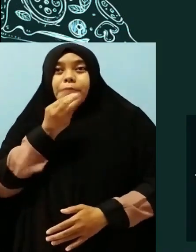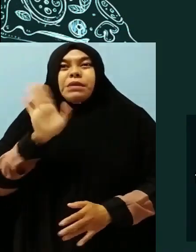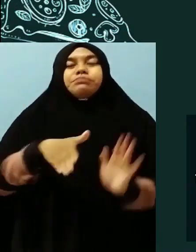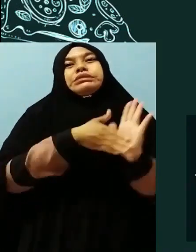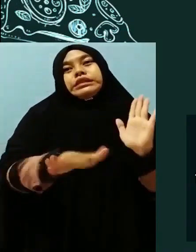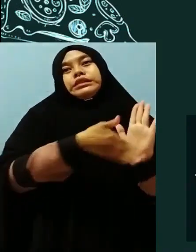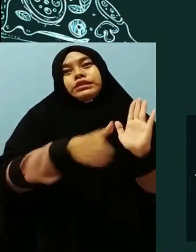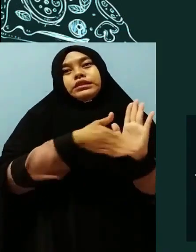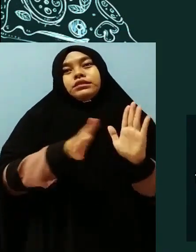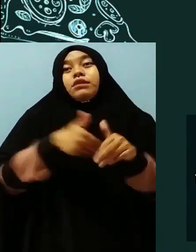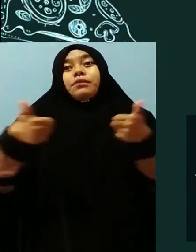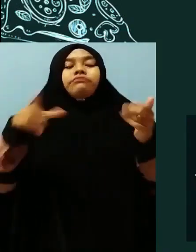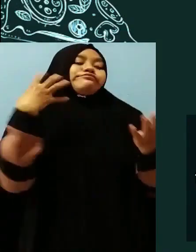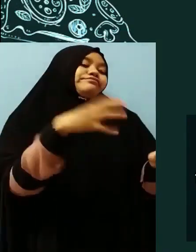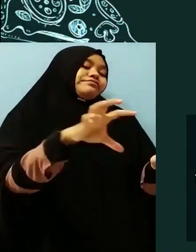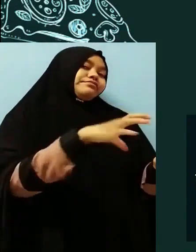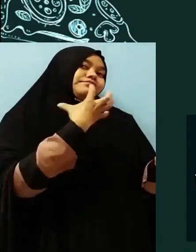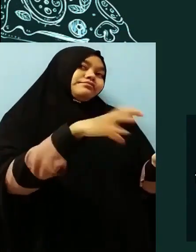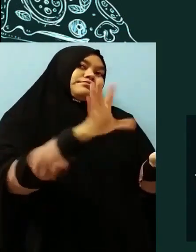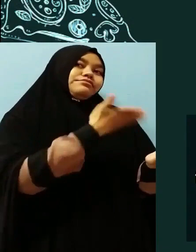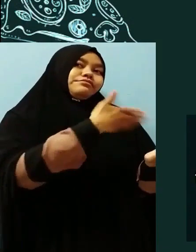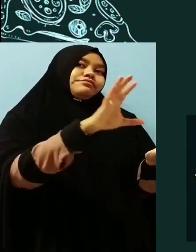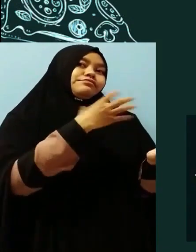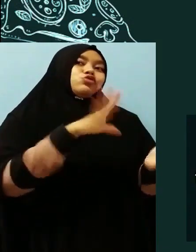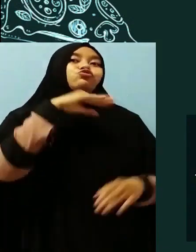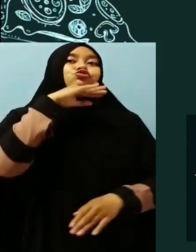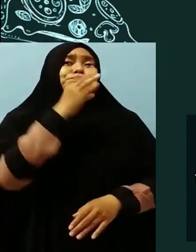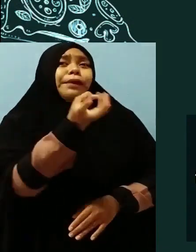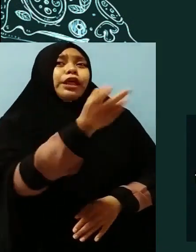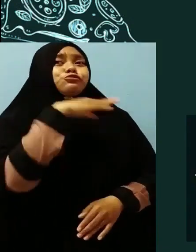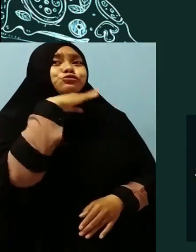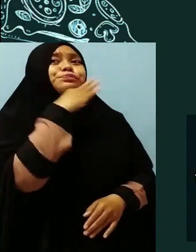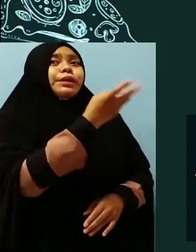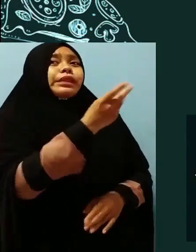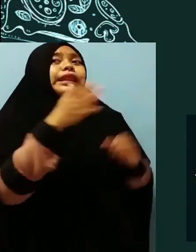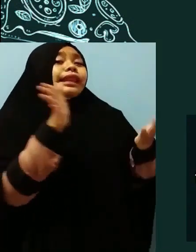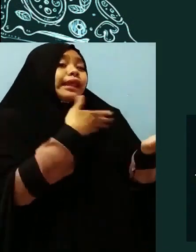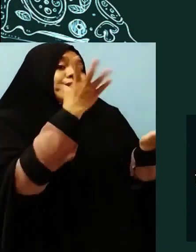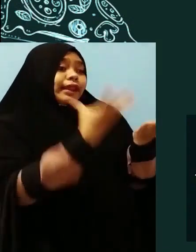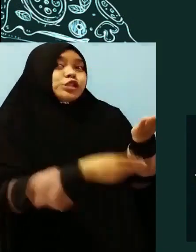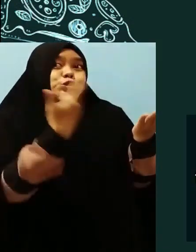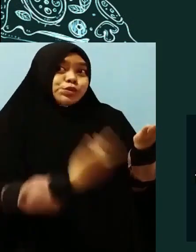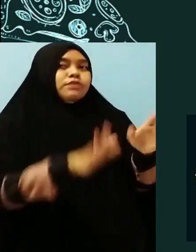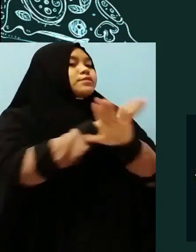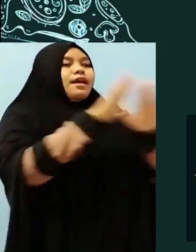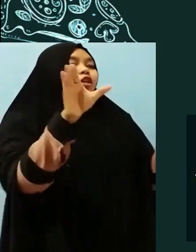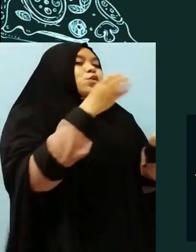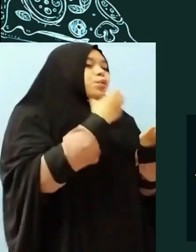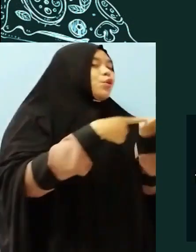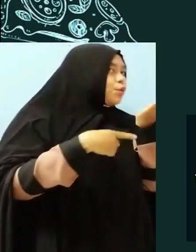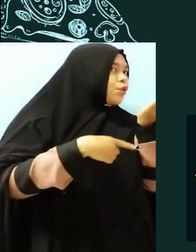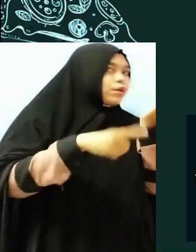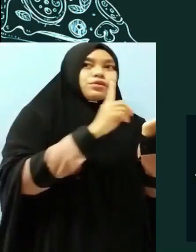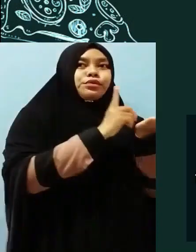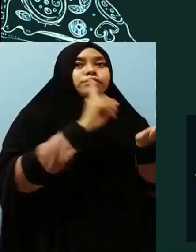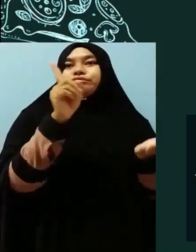ingin makan tapi makanan kalian masih panas, lebih baik dikipas ya, atau bersabar untuk ditunggu sebentar